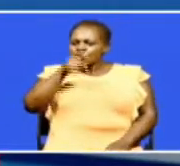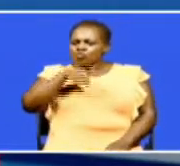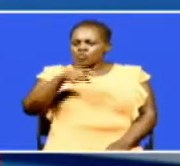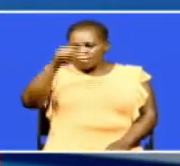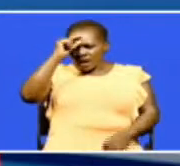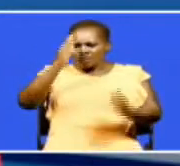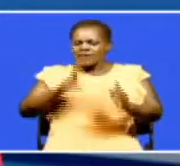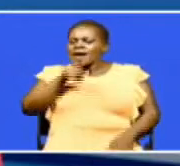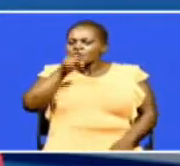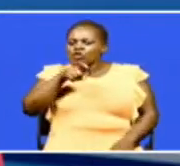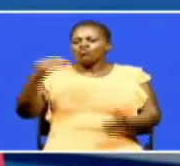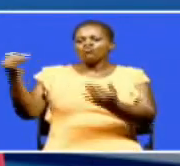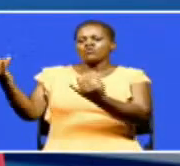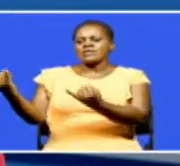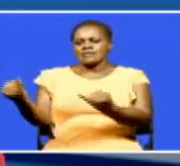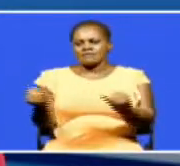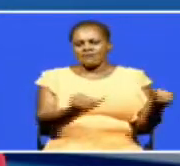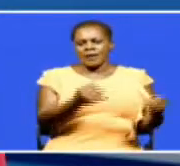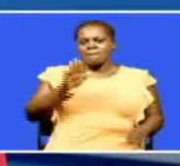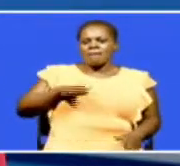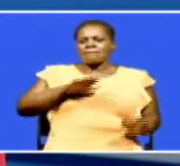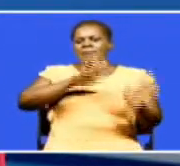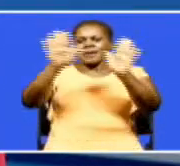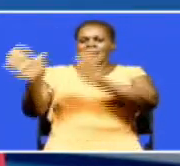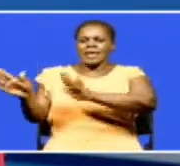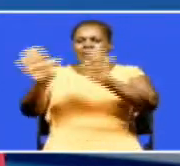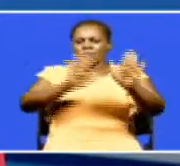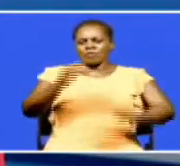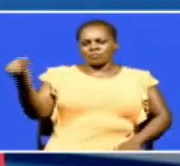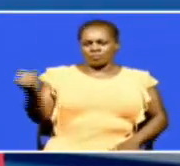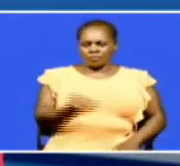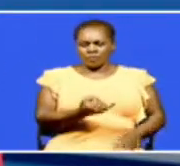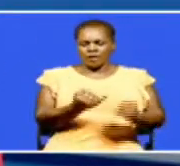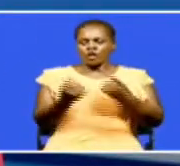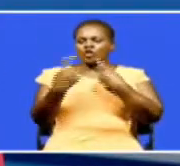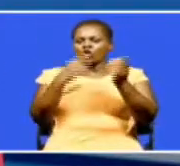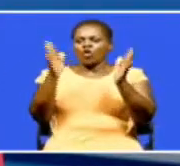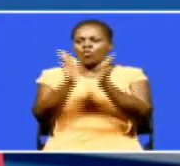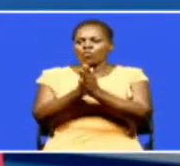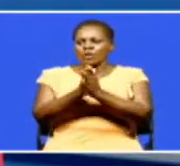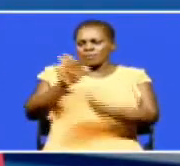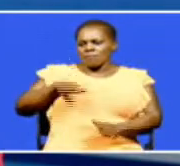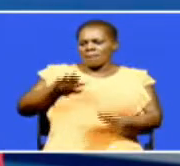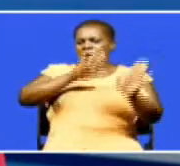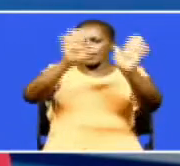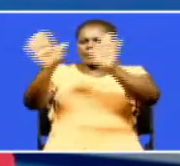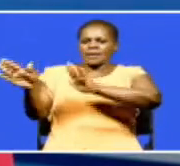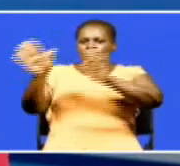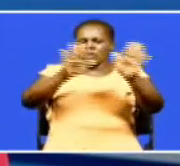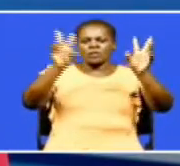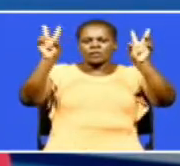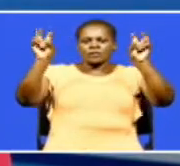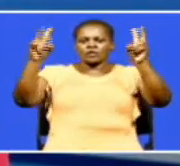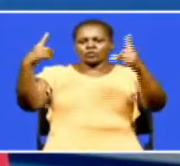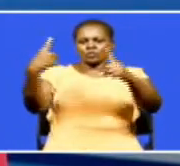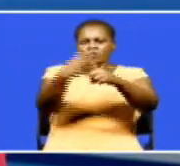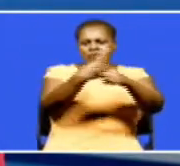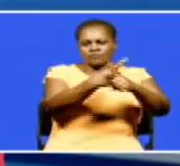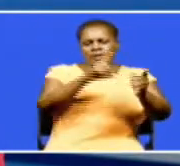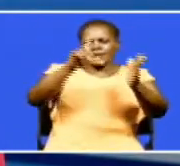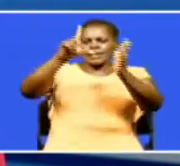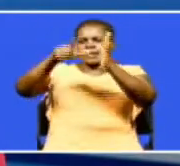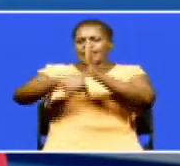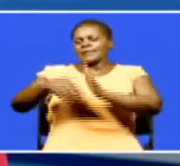wa gavana wa kaunti hiyo Bi Charity Ngilu. Seneta Moi amefanya mazungumzo na Ngilu kuhusu masuala mbalimbali na